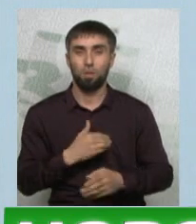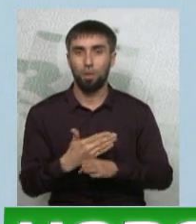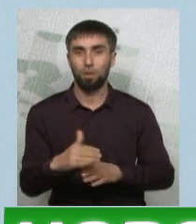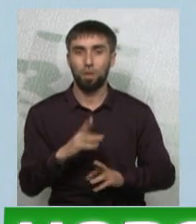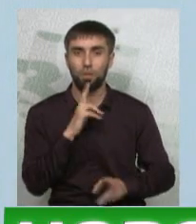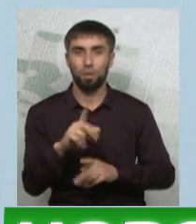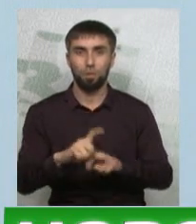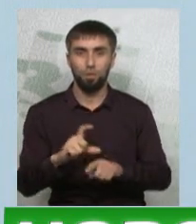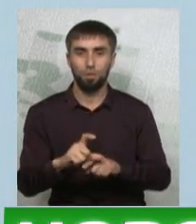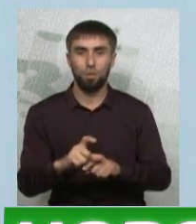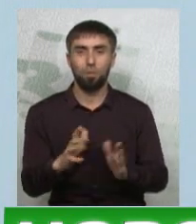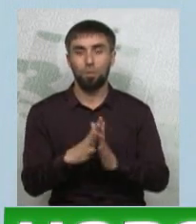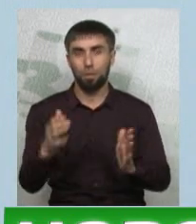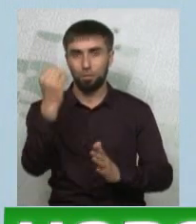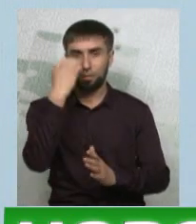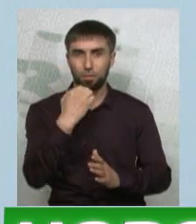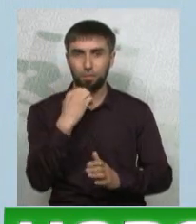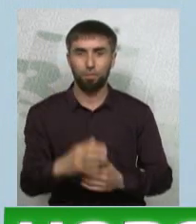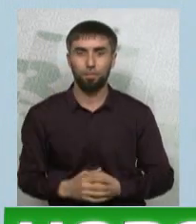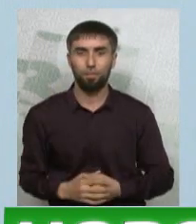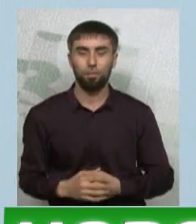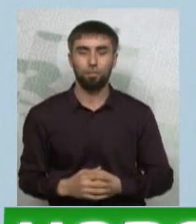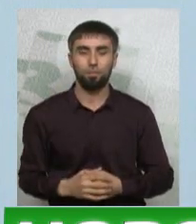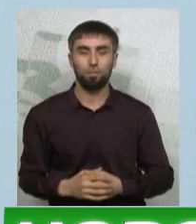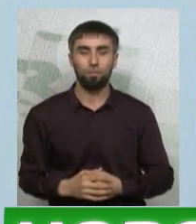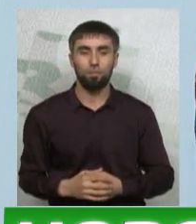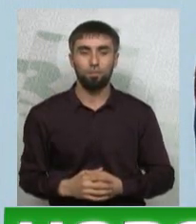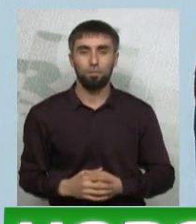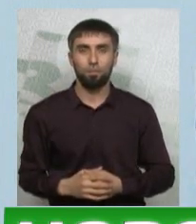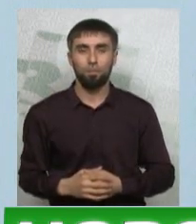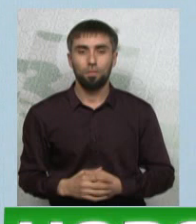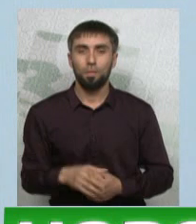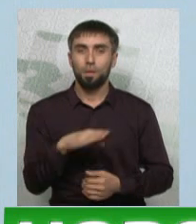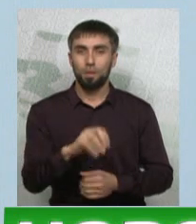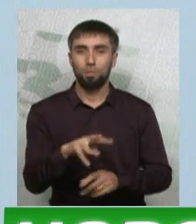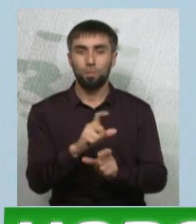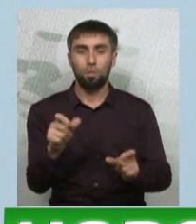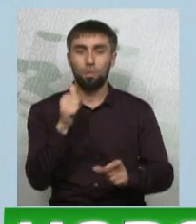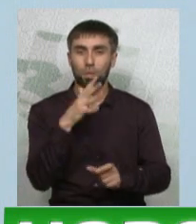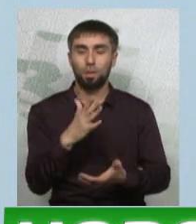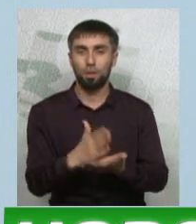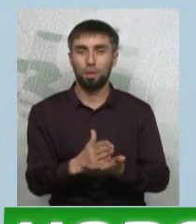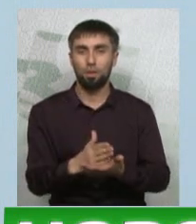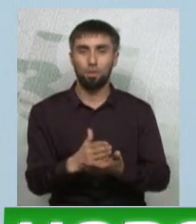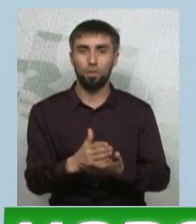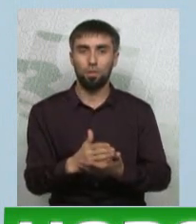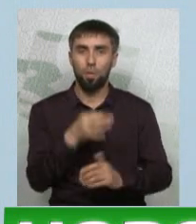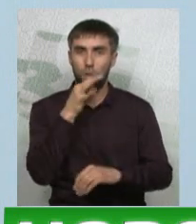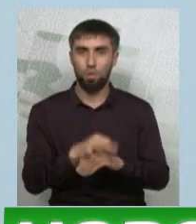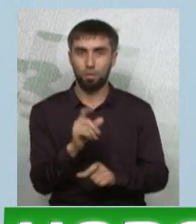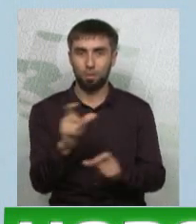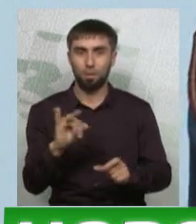обратиться с словами огромной благодарности, наверное, к тем людям, которых я являюсь куратором.